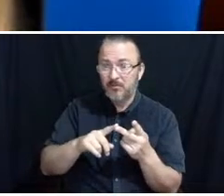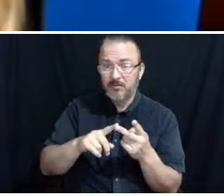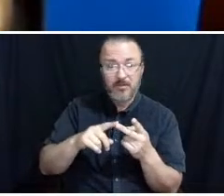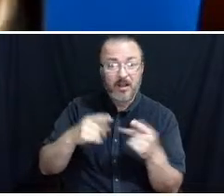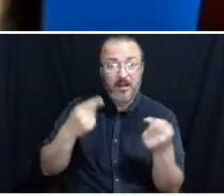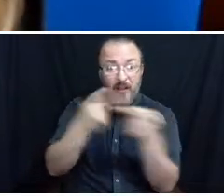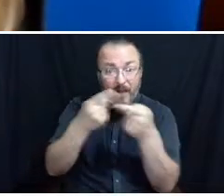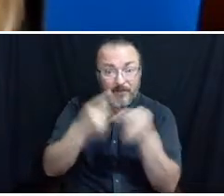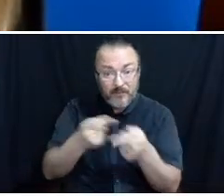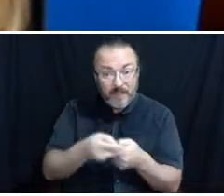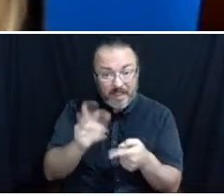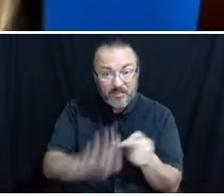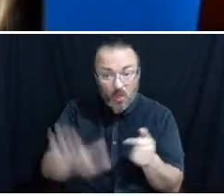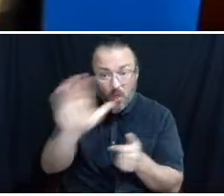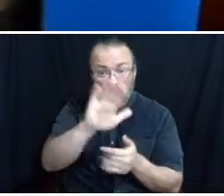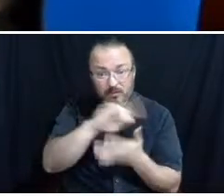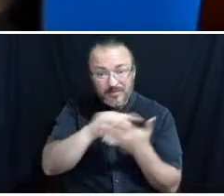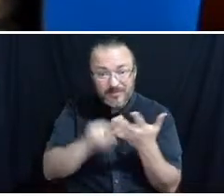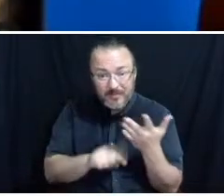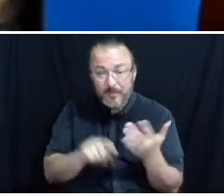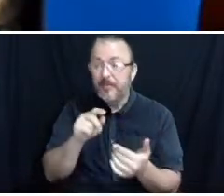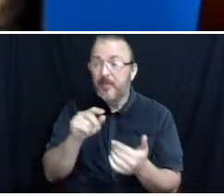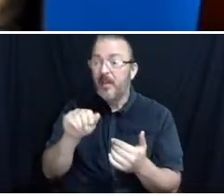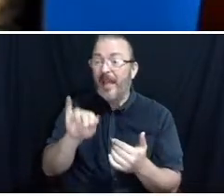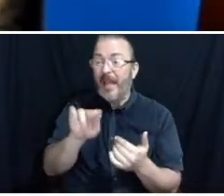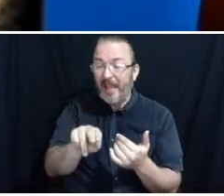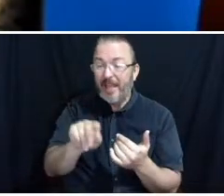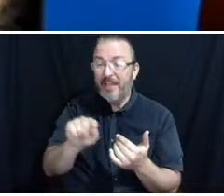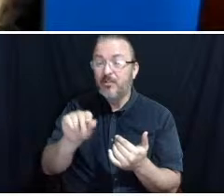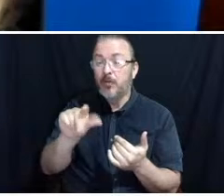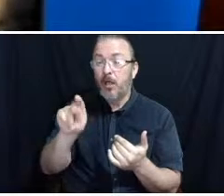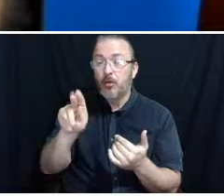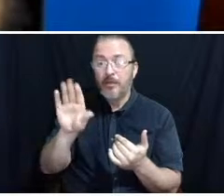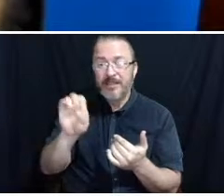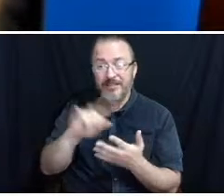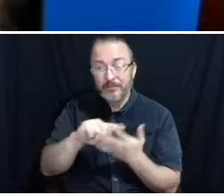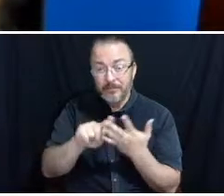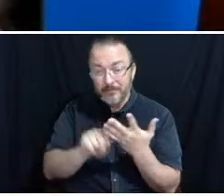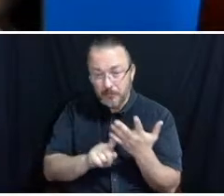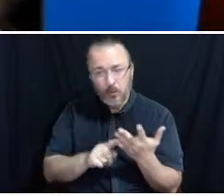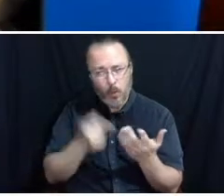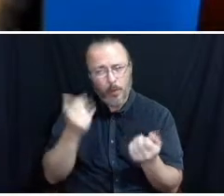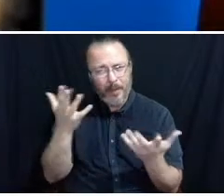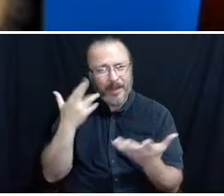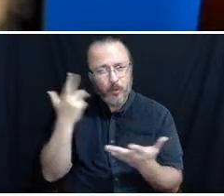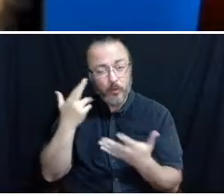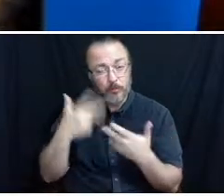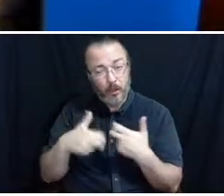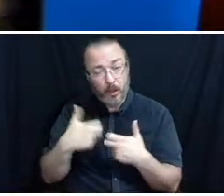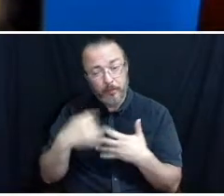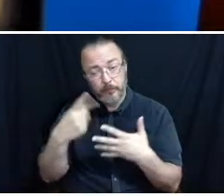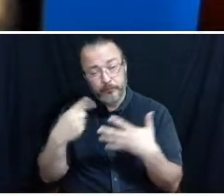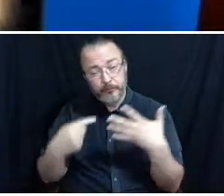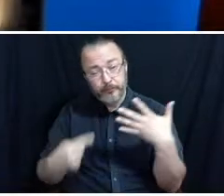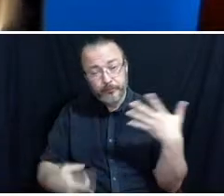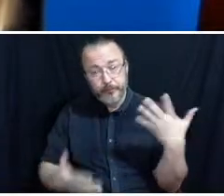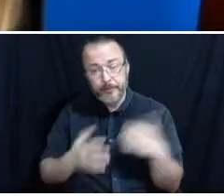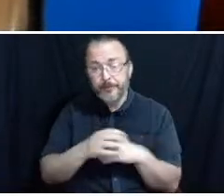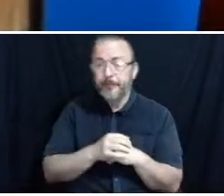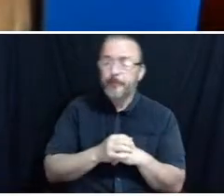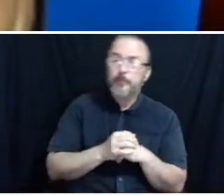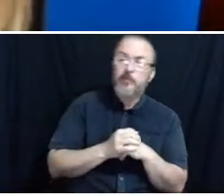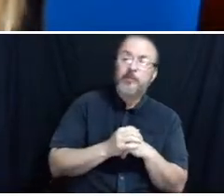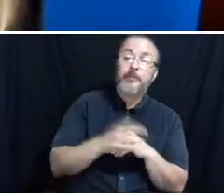le racisme, l'intolérance et de nombreux autres problèmes. Tous ces problèmes,